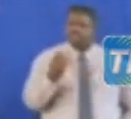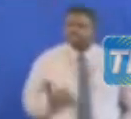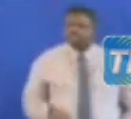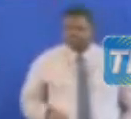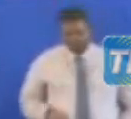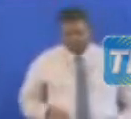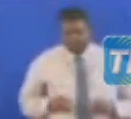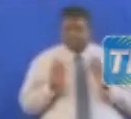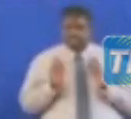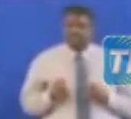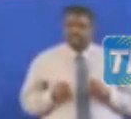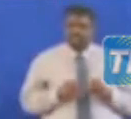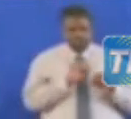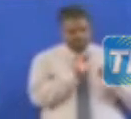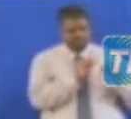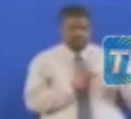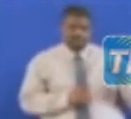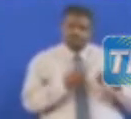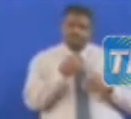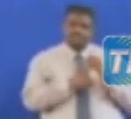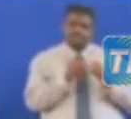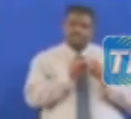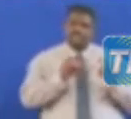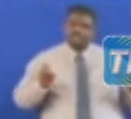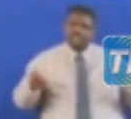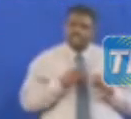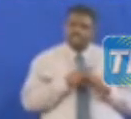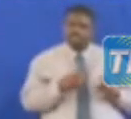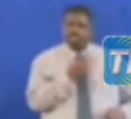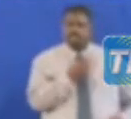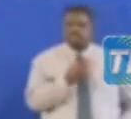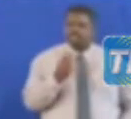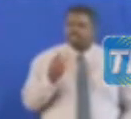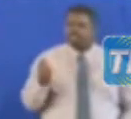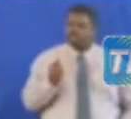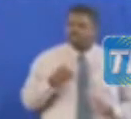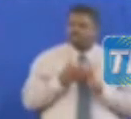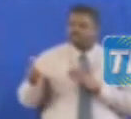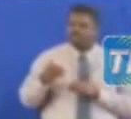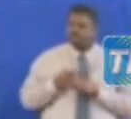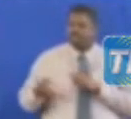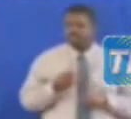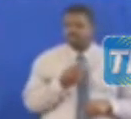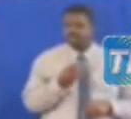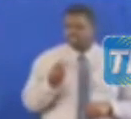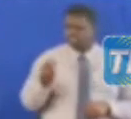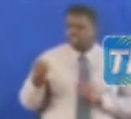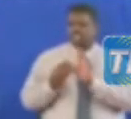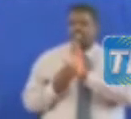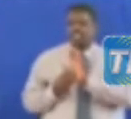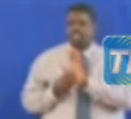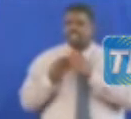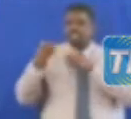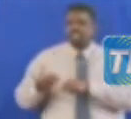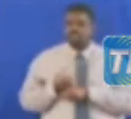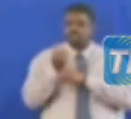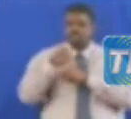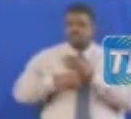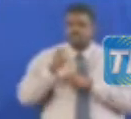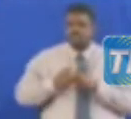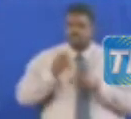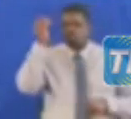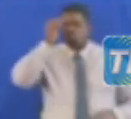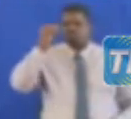2023-2024 ni kama zilivyoainishwa katika aya ya 201 mpaka aya ya 229 inayopatikana